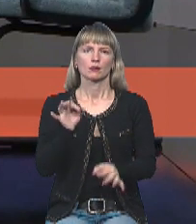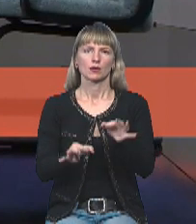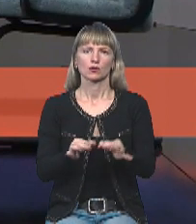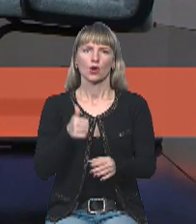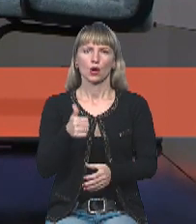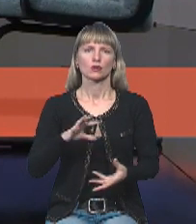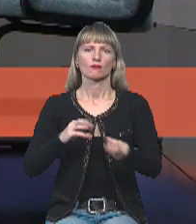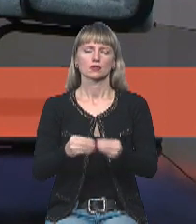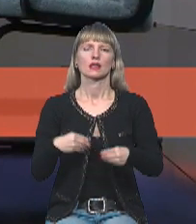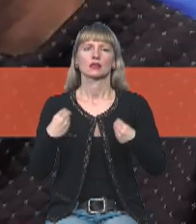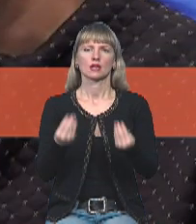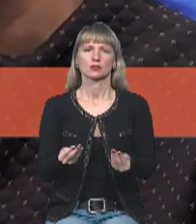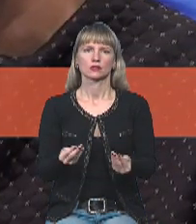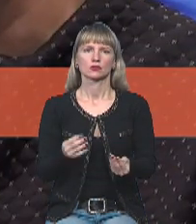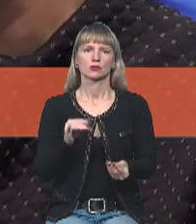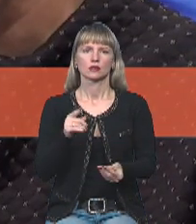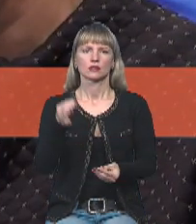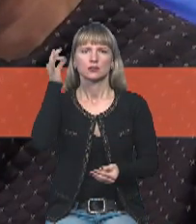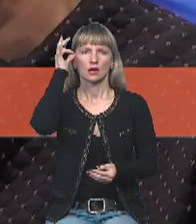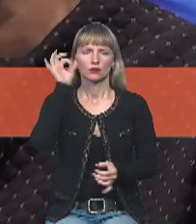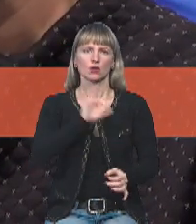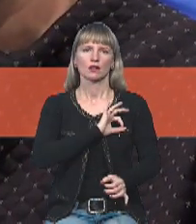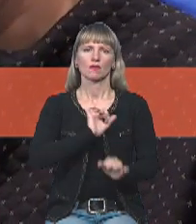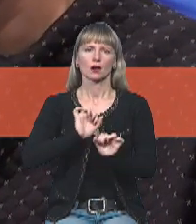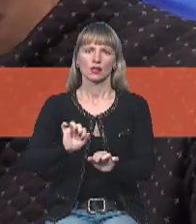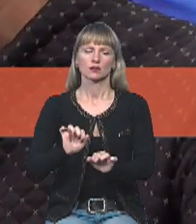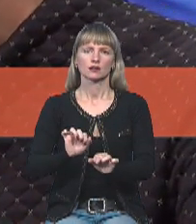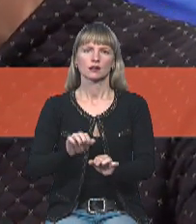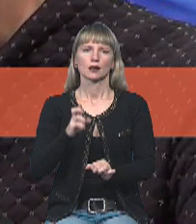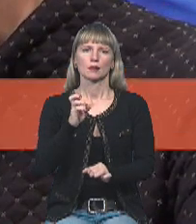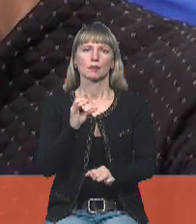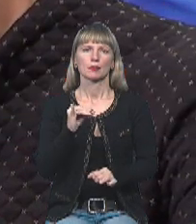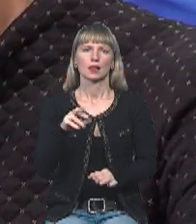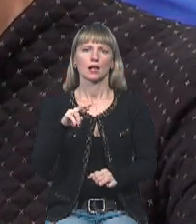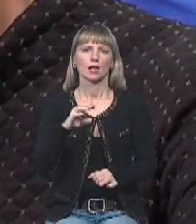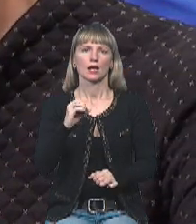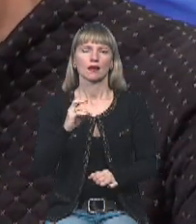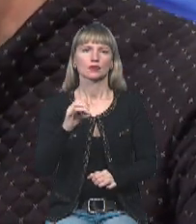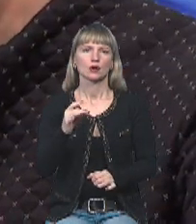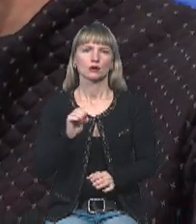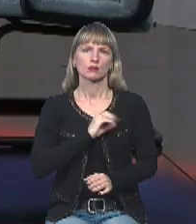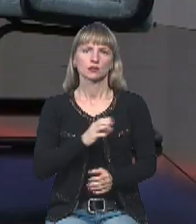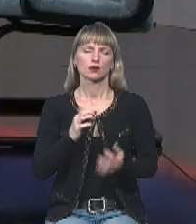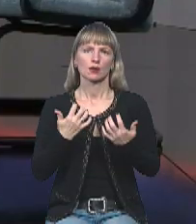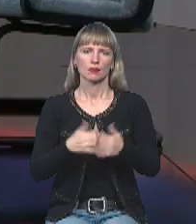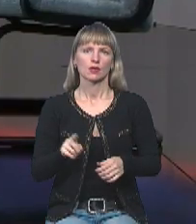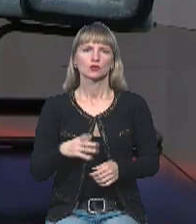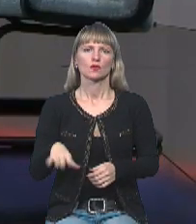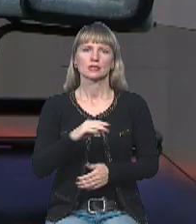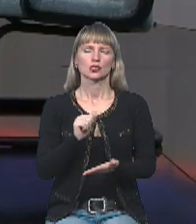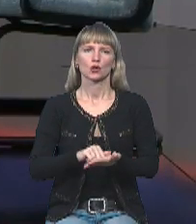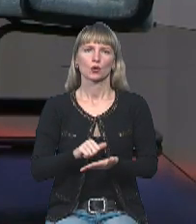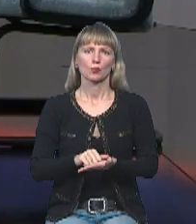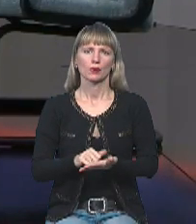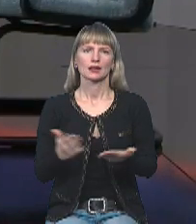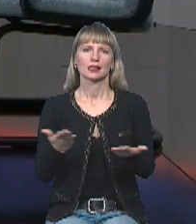висновок надано. І його згадує адвокатка Біляївського збагачного комбінату, як те, що всі